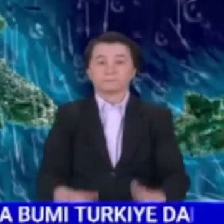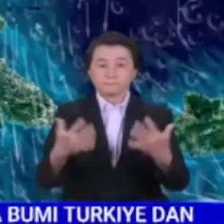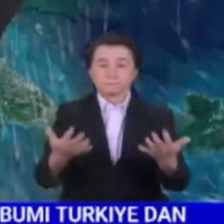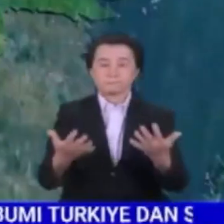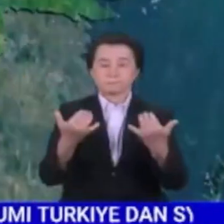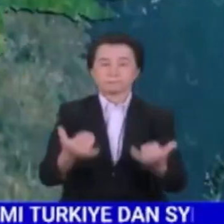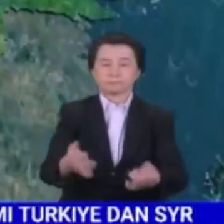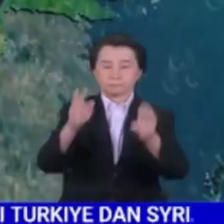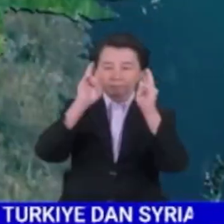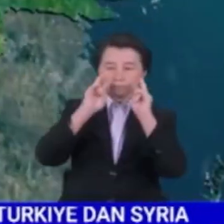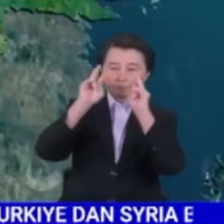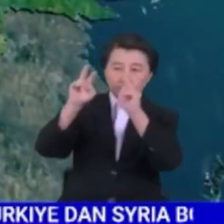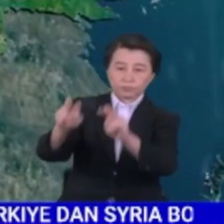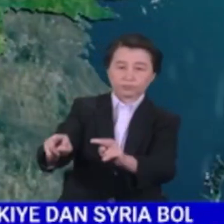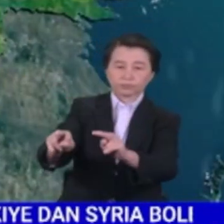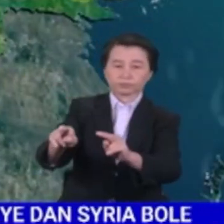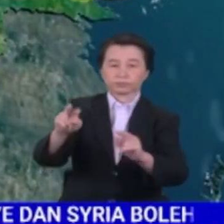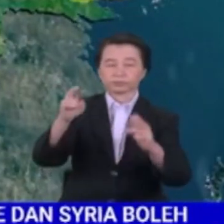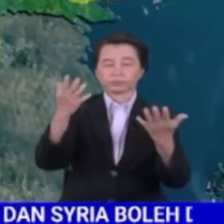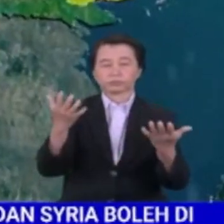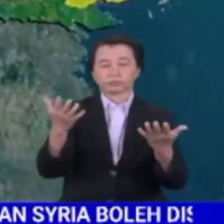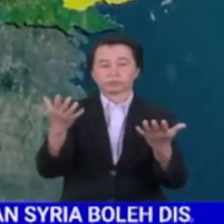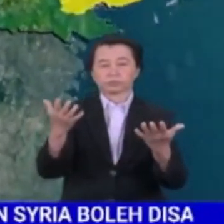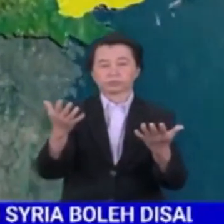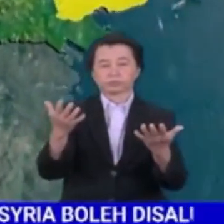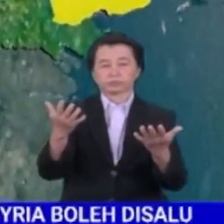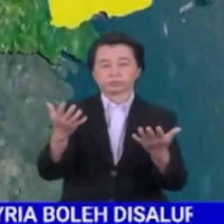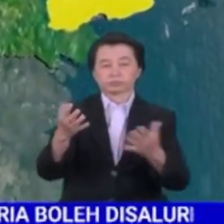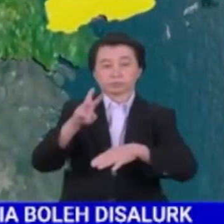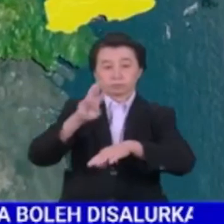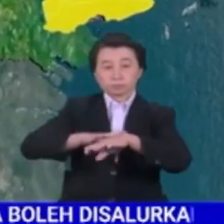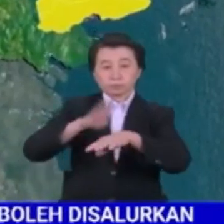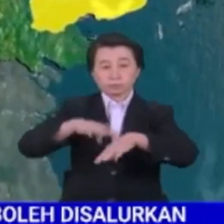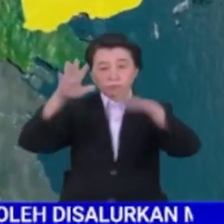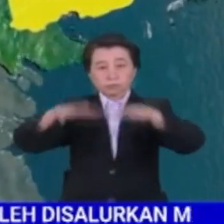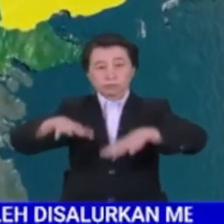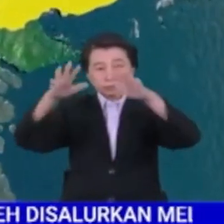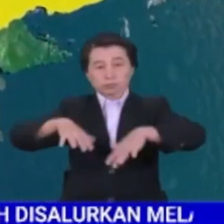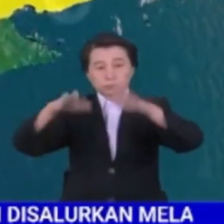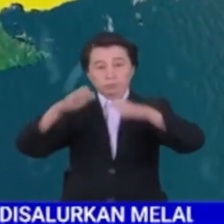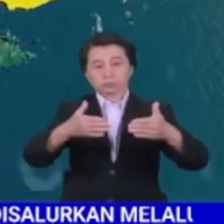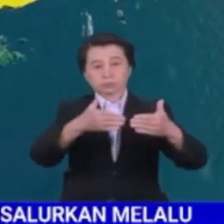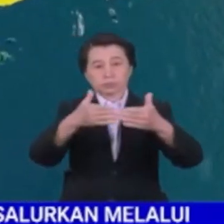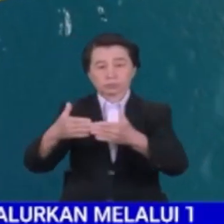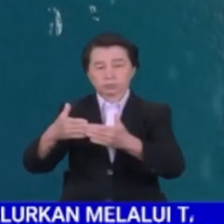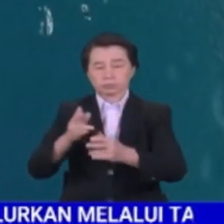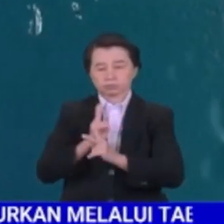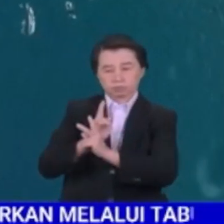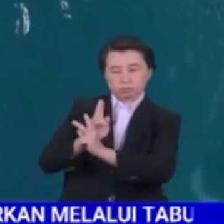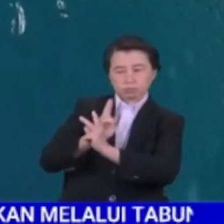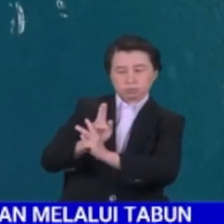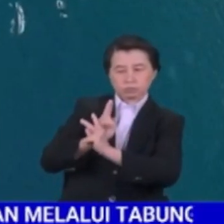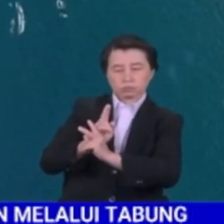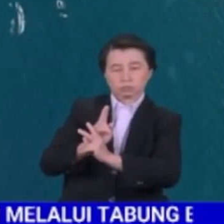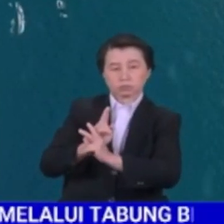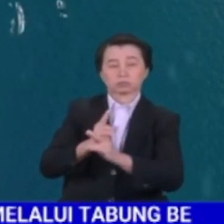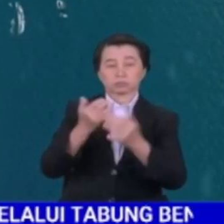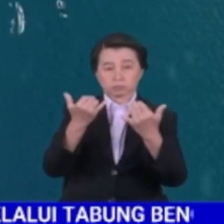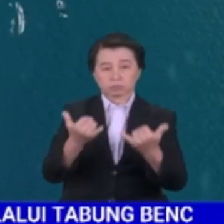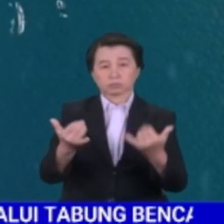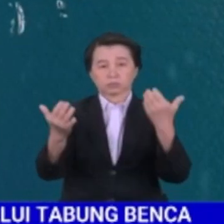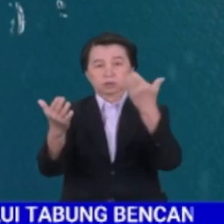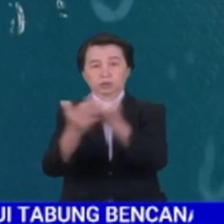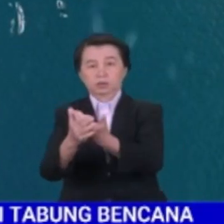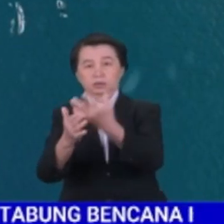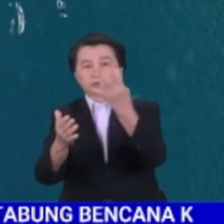kita perhatikan pula kepada paparan amaran hujan berterusan peringkat waspada yang masih lagi berkuat kuasa